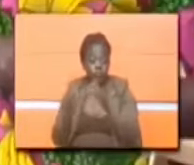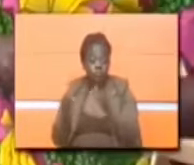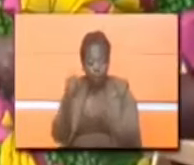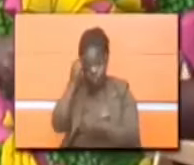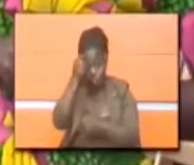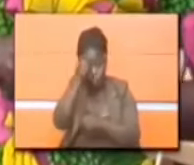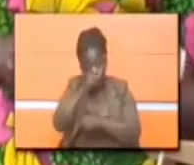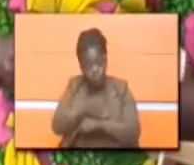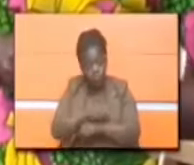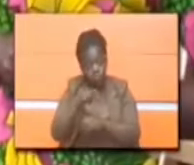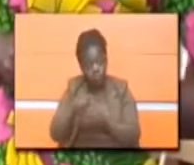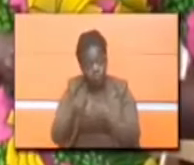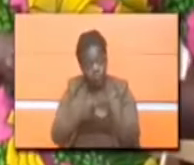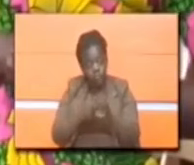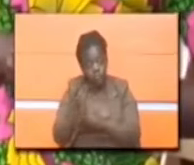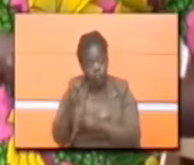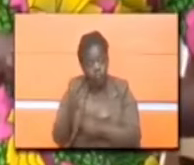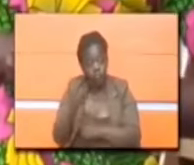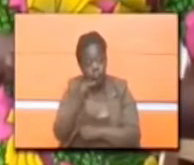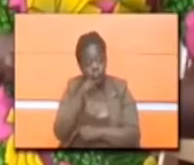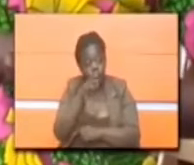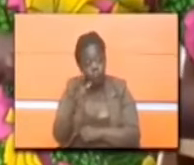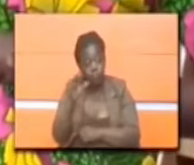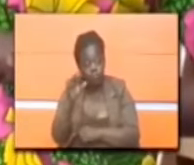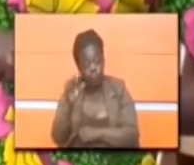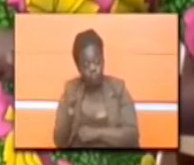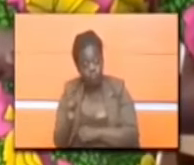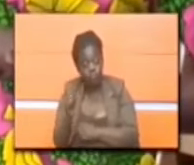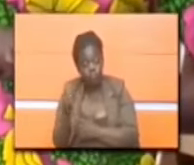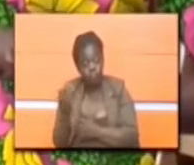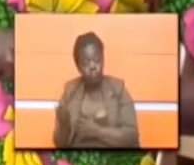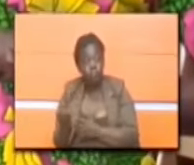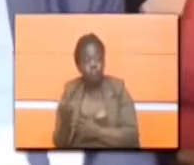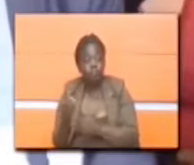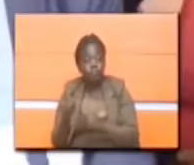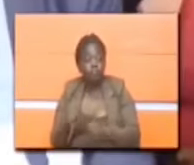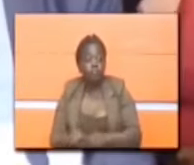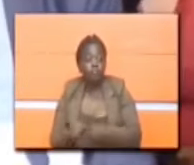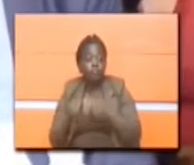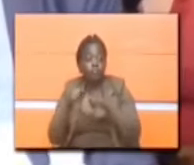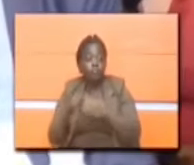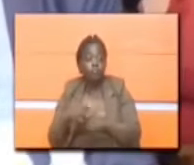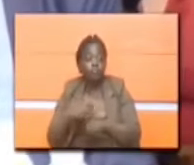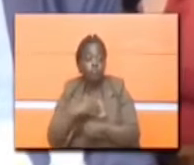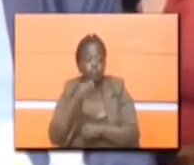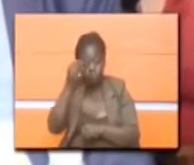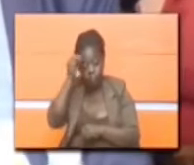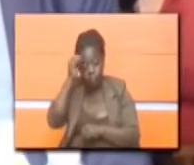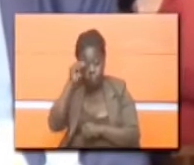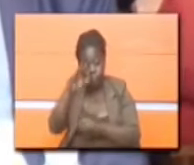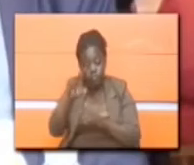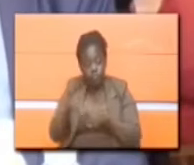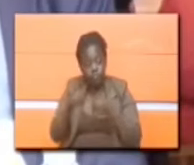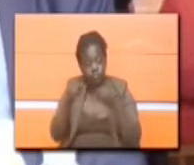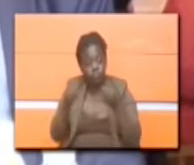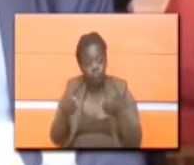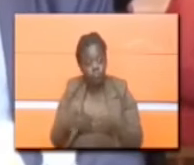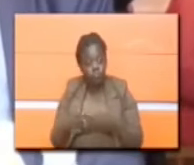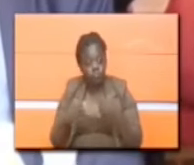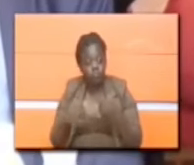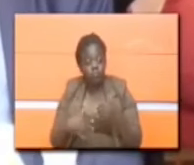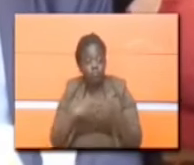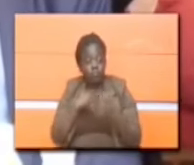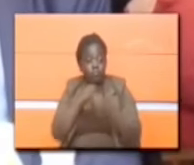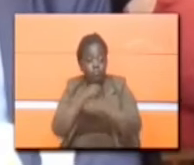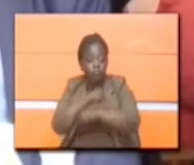gavumenti mu Kampala akulira ekitongole kya KCCA Dorothy Kisaka nga yabadde omugenyi omukulu mu bubaka bwatisse omulambuzi w'amasomero